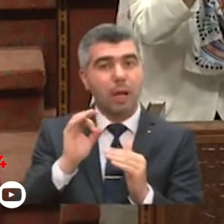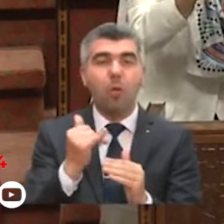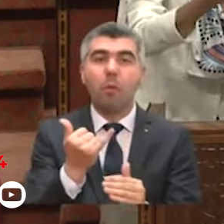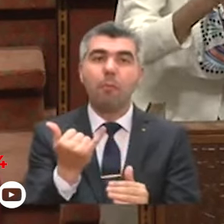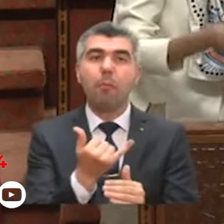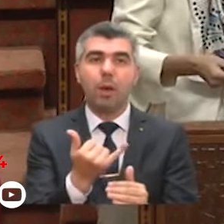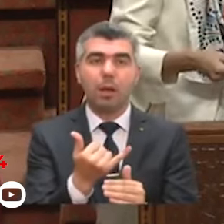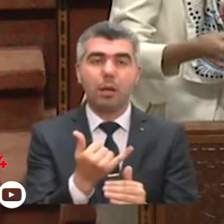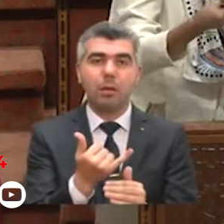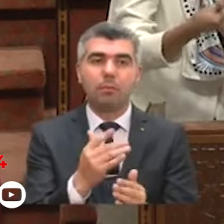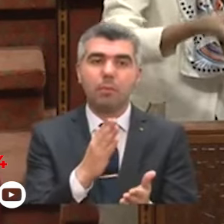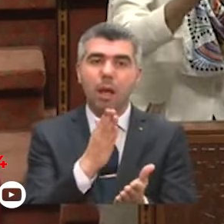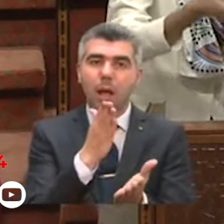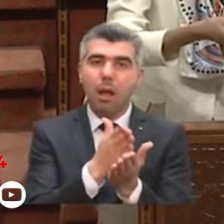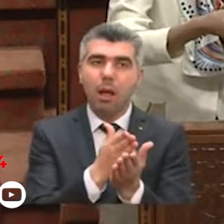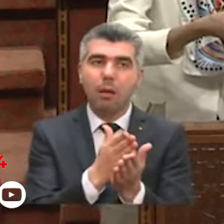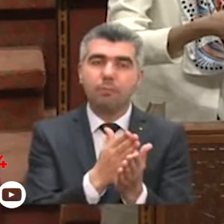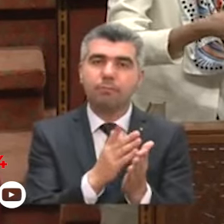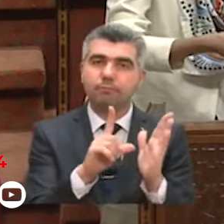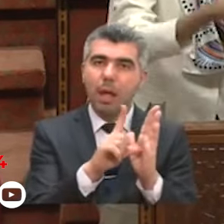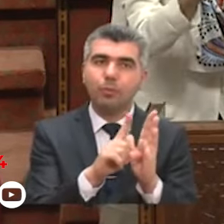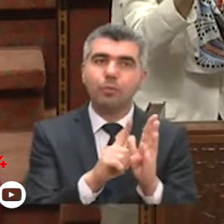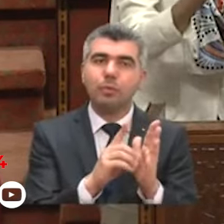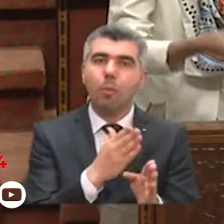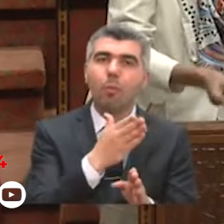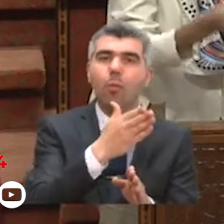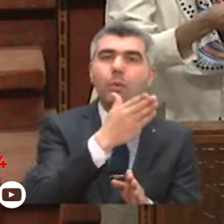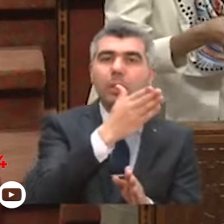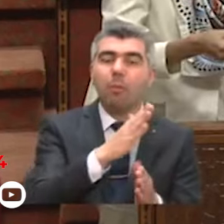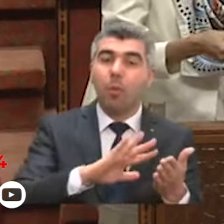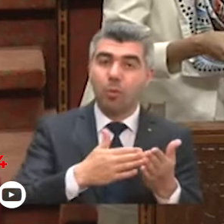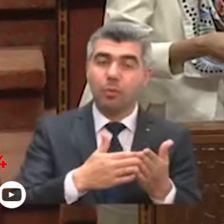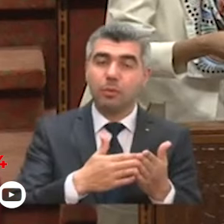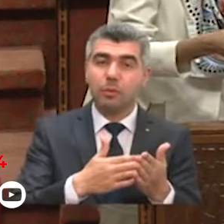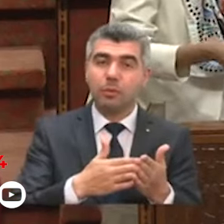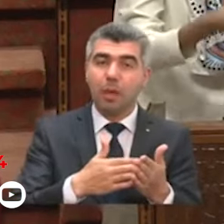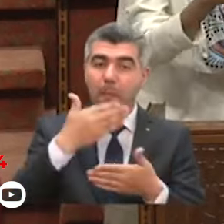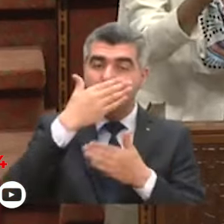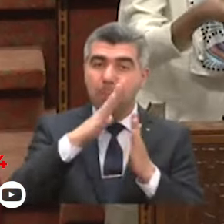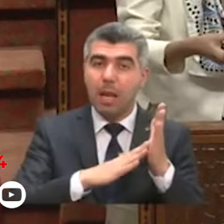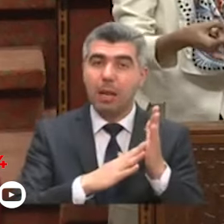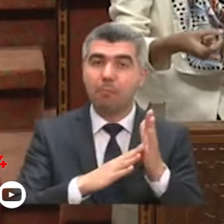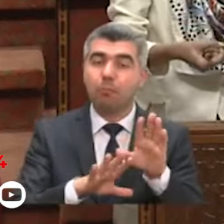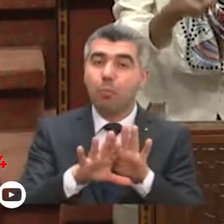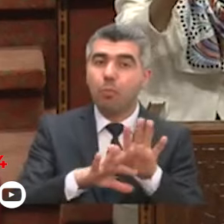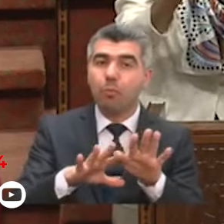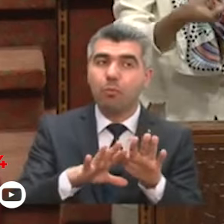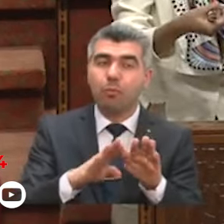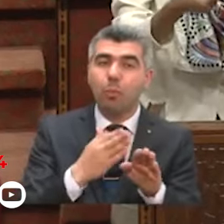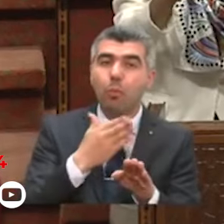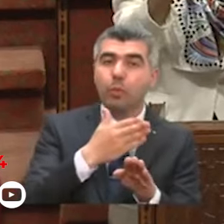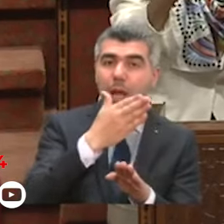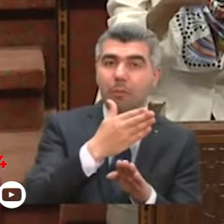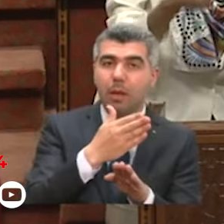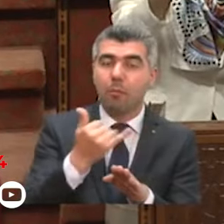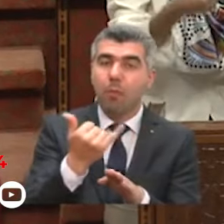عنده حق في المستقبل. وبالتالي الدوله الاجتماعيه اللي الا جات من الاولويات ديالنا هي كذلك باش